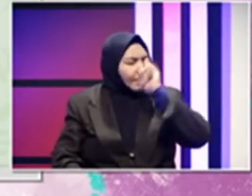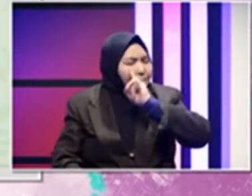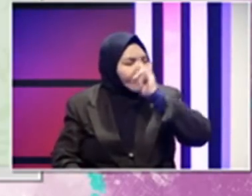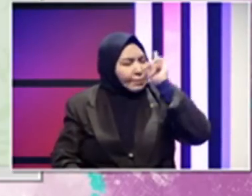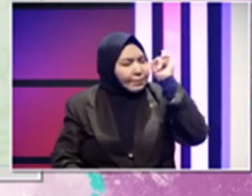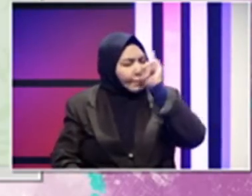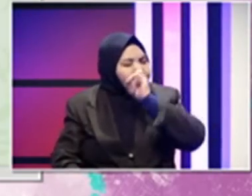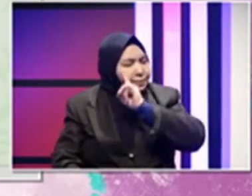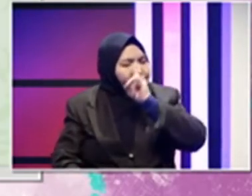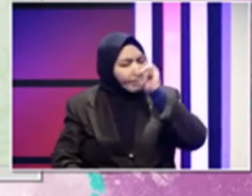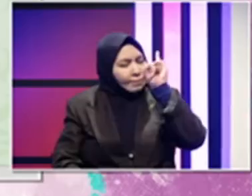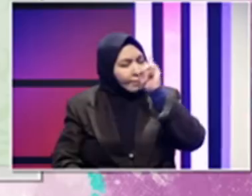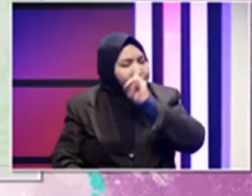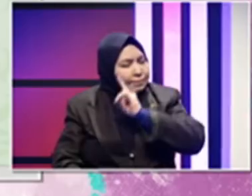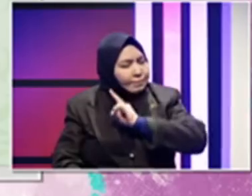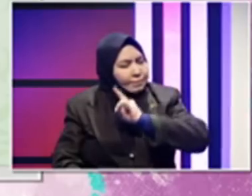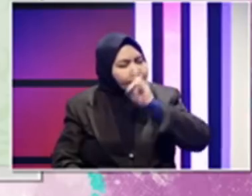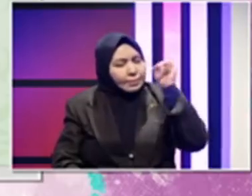مختلف